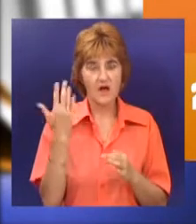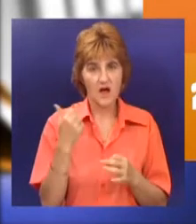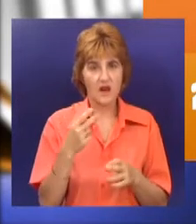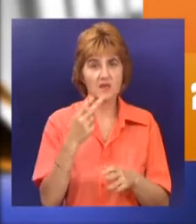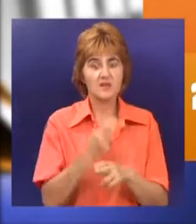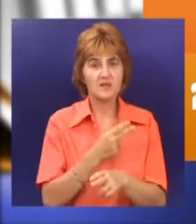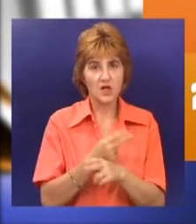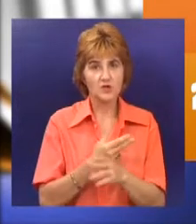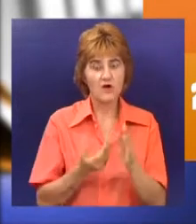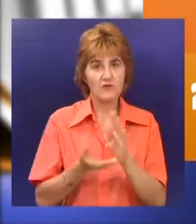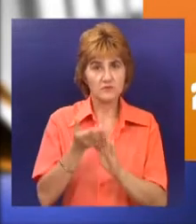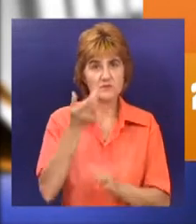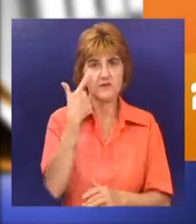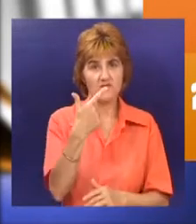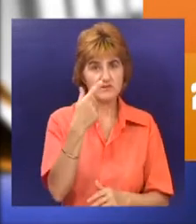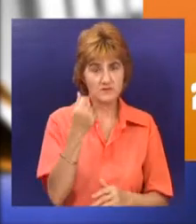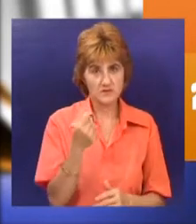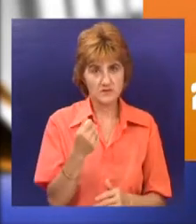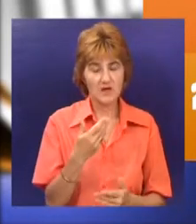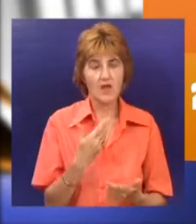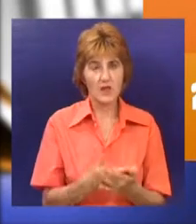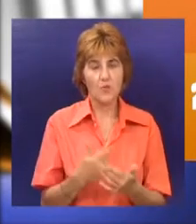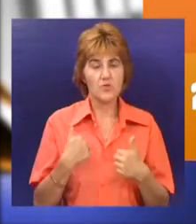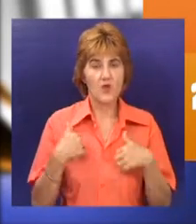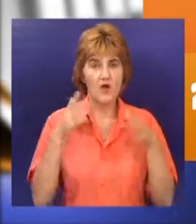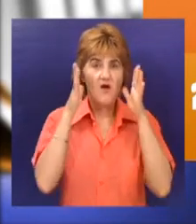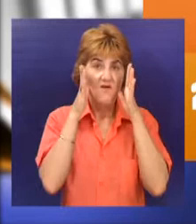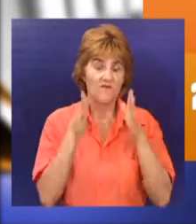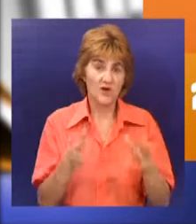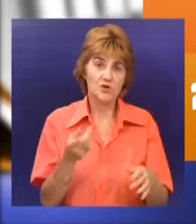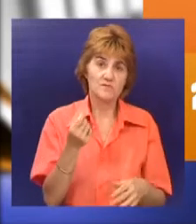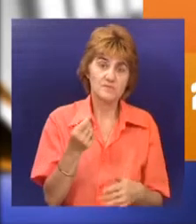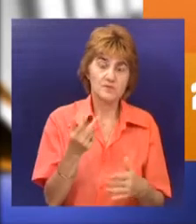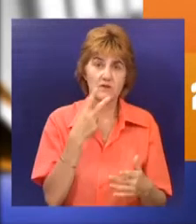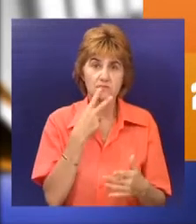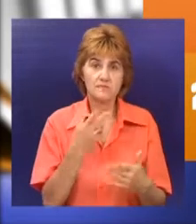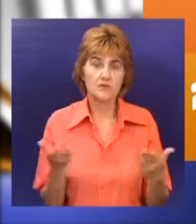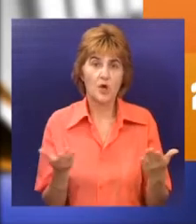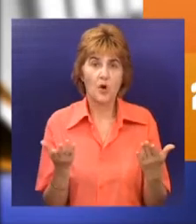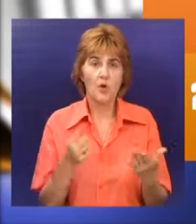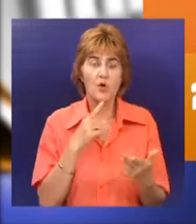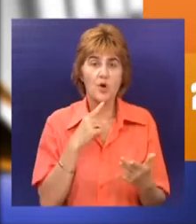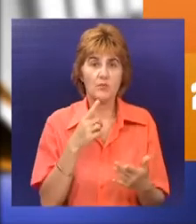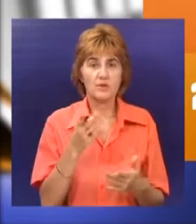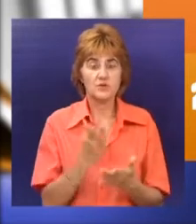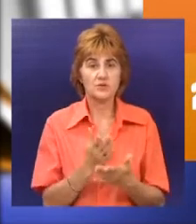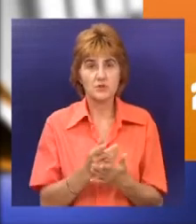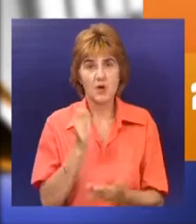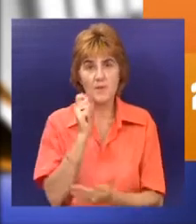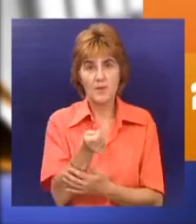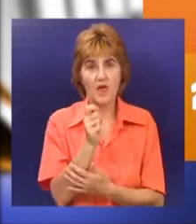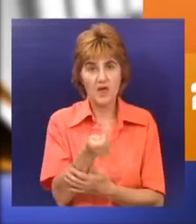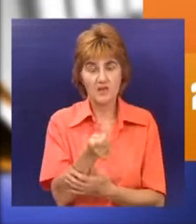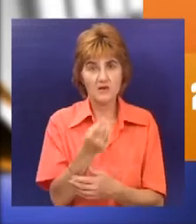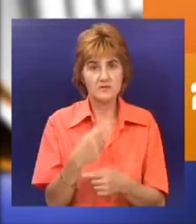druge strane i državnu cenu od 20 dinara i verujem da možda u ovom trenutku to nije cena koju su oni spremni da plate